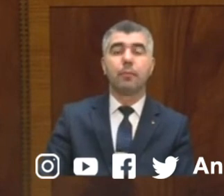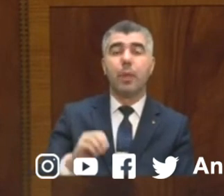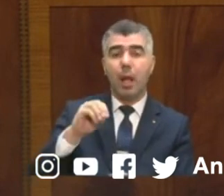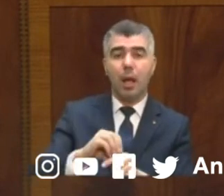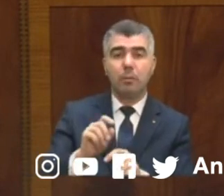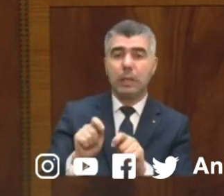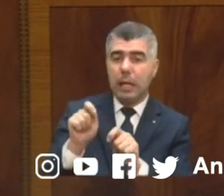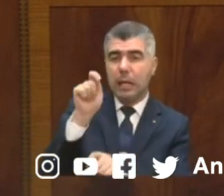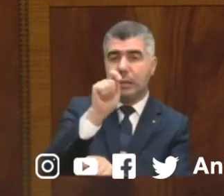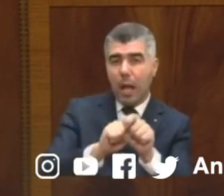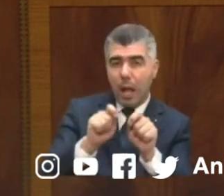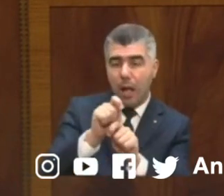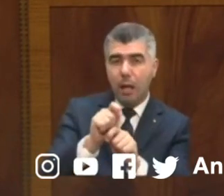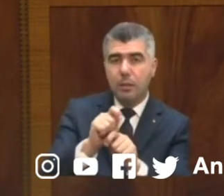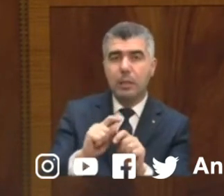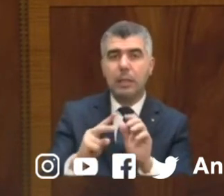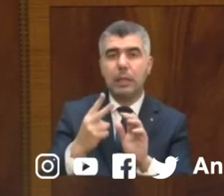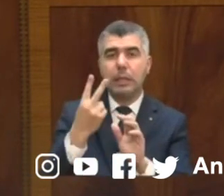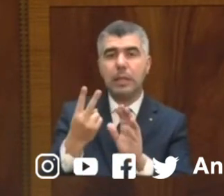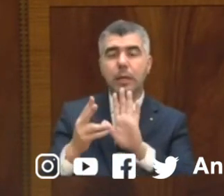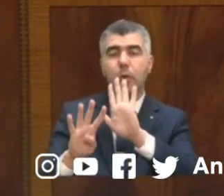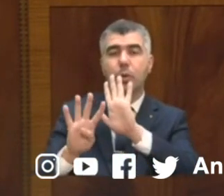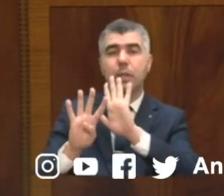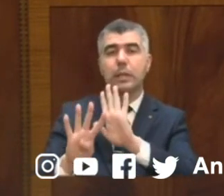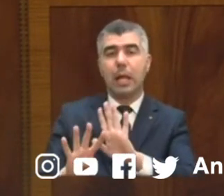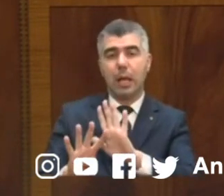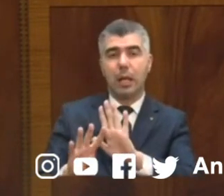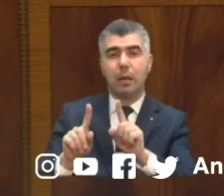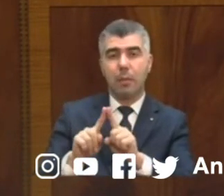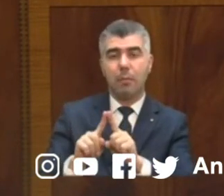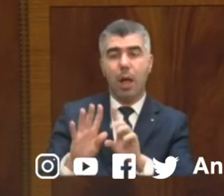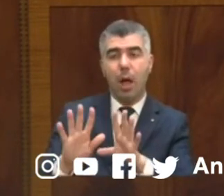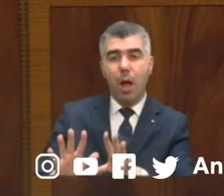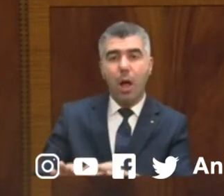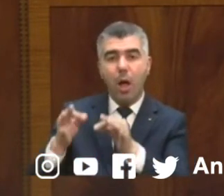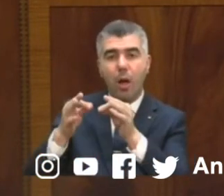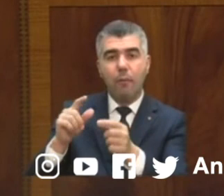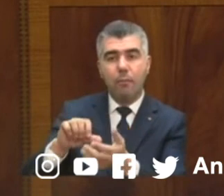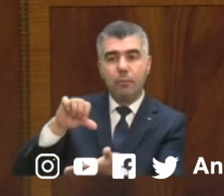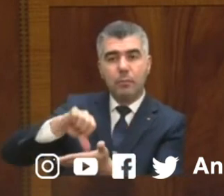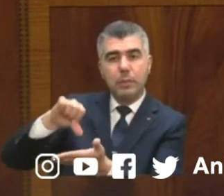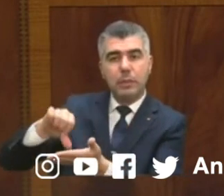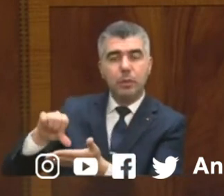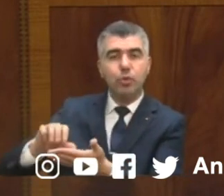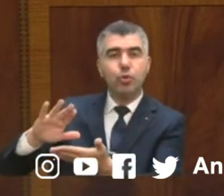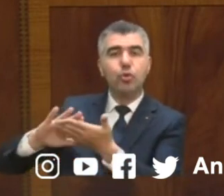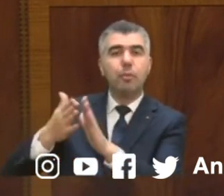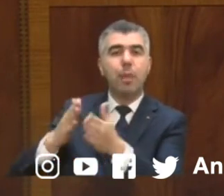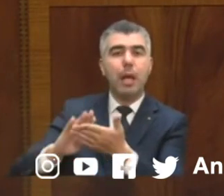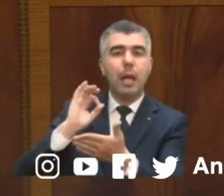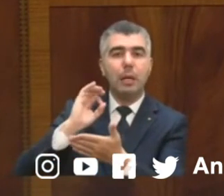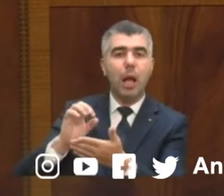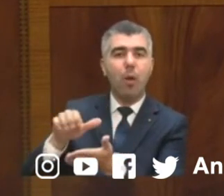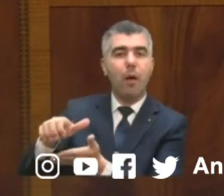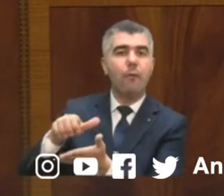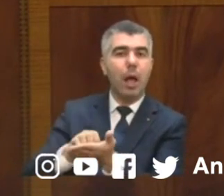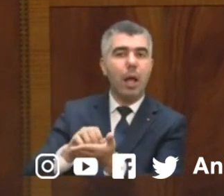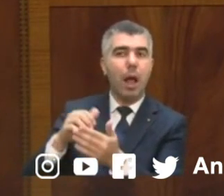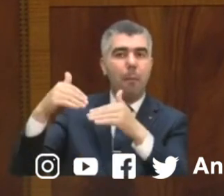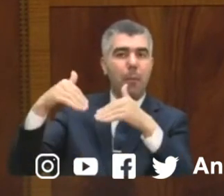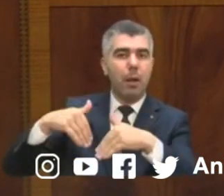إصلاح وتهيئة 92 وحدة لتثمين المنتوجات الفلاحية ومقرات التعاونيات الفلاحية المتضررة. المحور